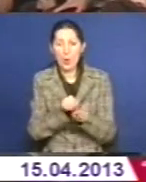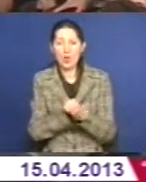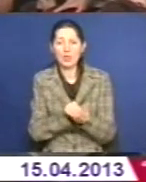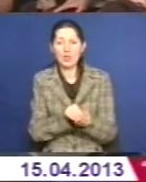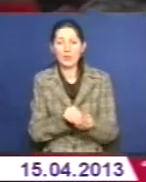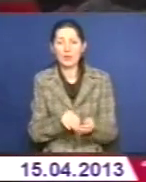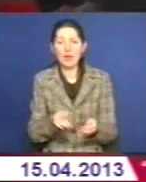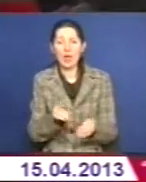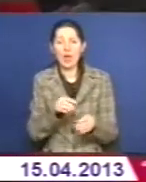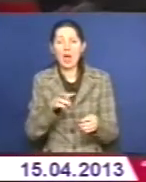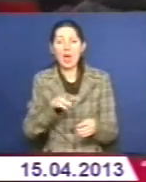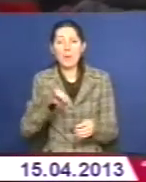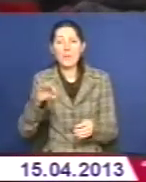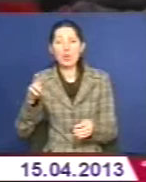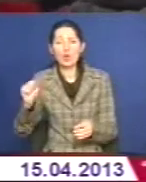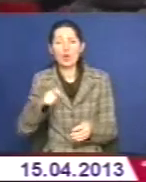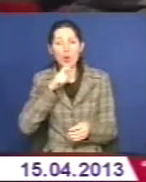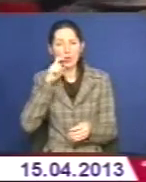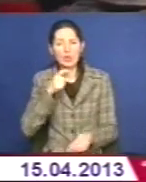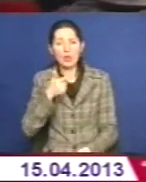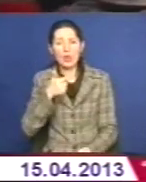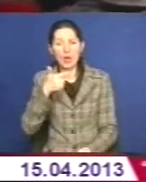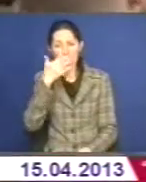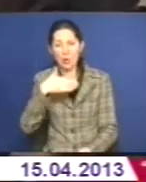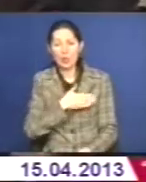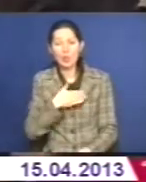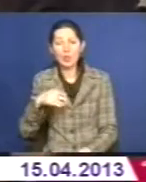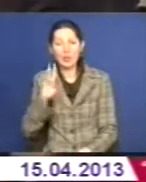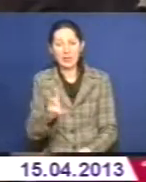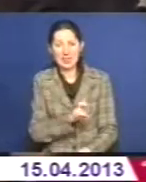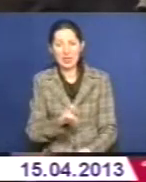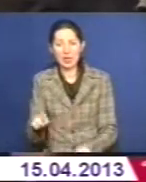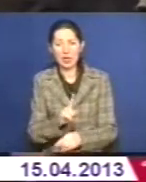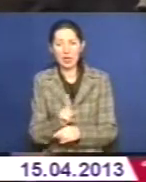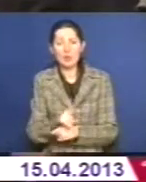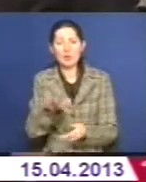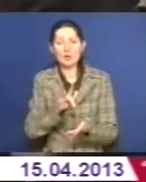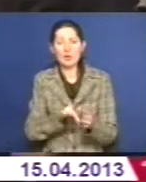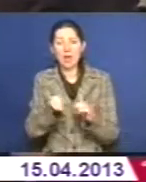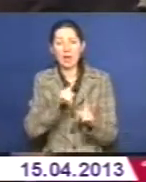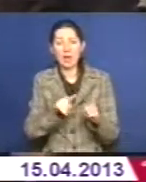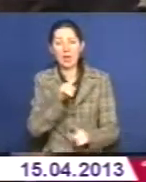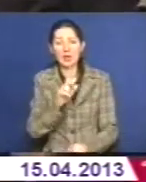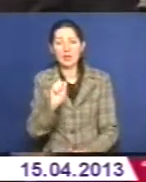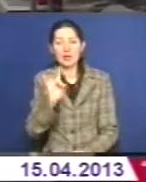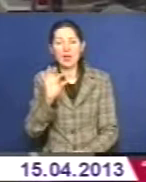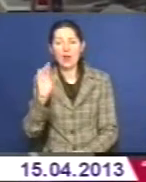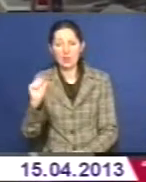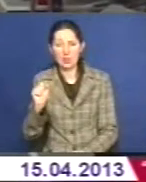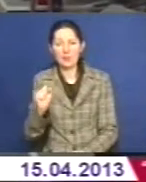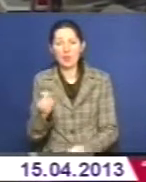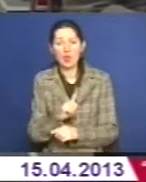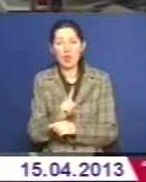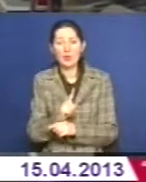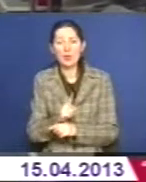митрополія Української греко-католицької церкви, Тернопільська міська рада, Зарваницька ініціатива, Тернопільський історико-меморіальний